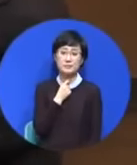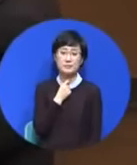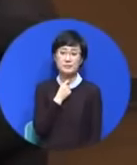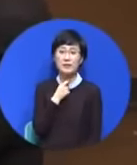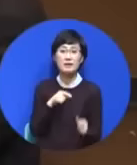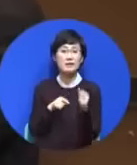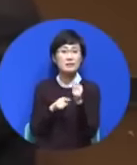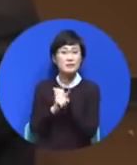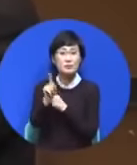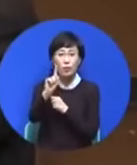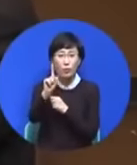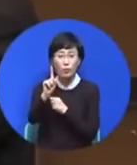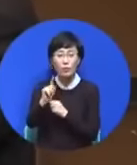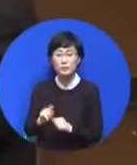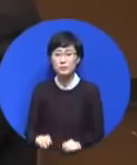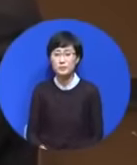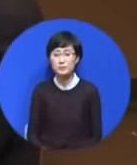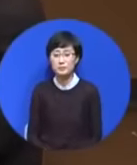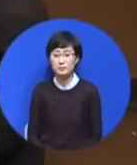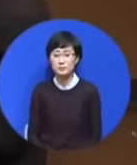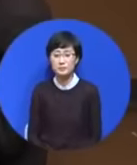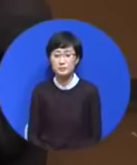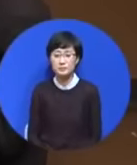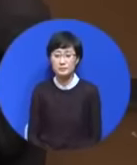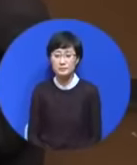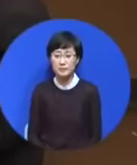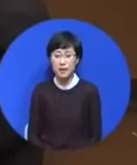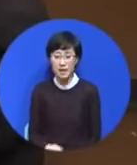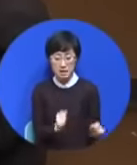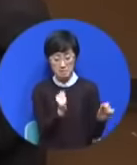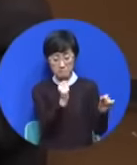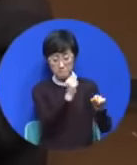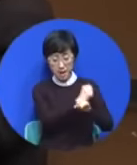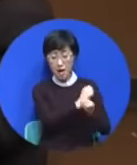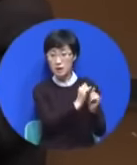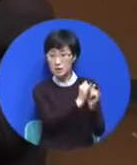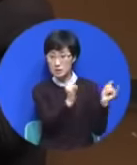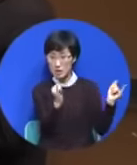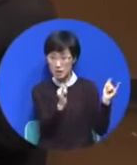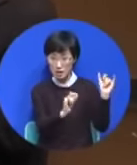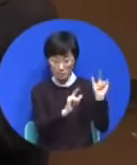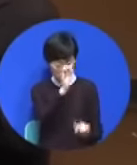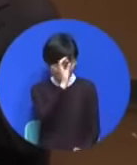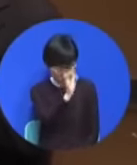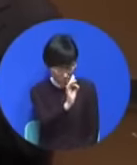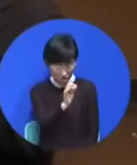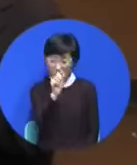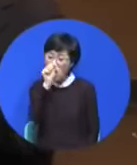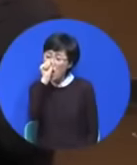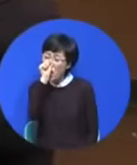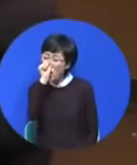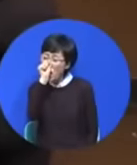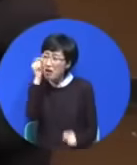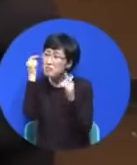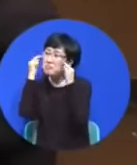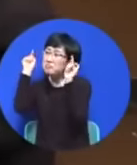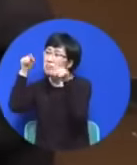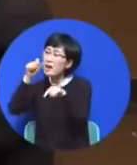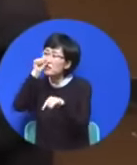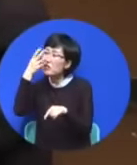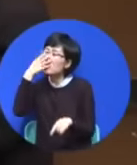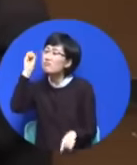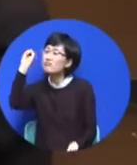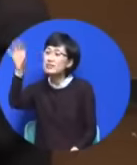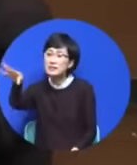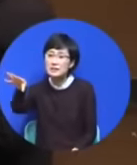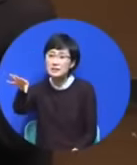이 말이 보통 말이 아닙니다 망하는 사람들은 선한 일에 미련하고 악한